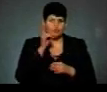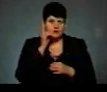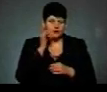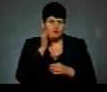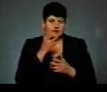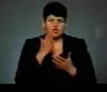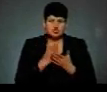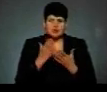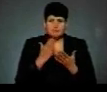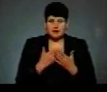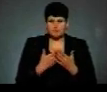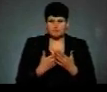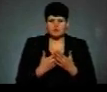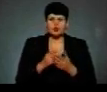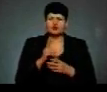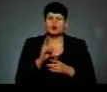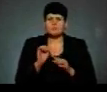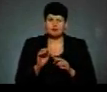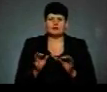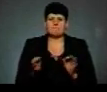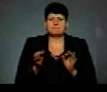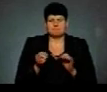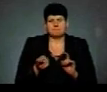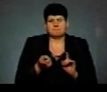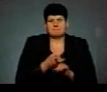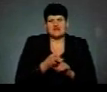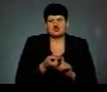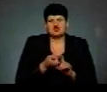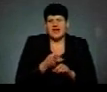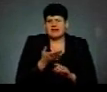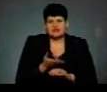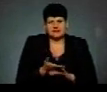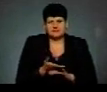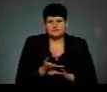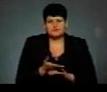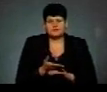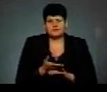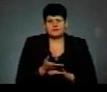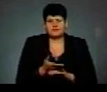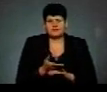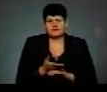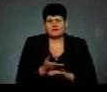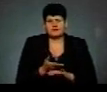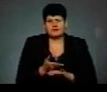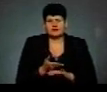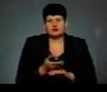маємо ще додаткові версії про те, хто міг бути причетний до, скажімо так, або суїцидальних намірів,